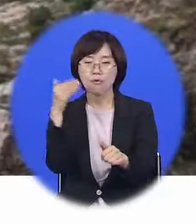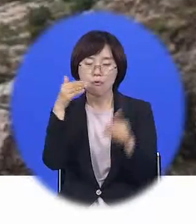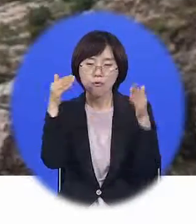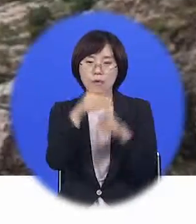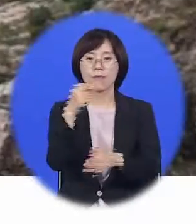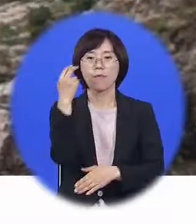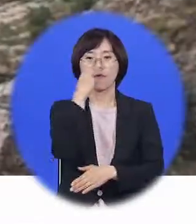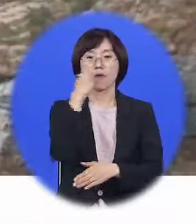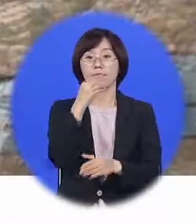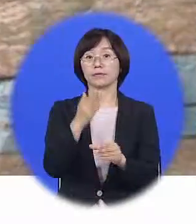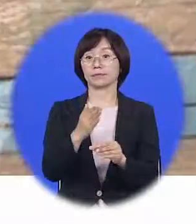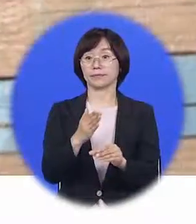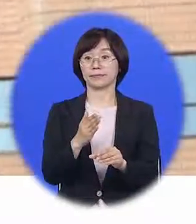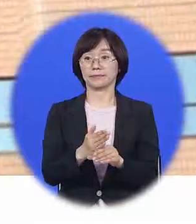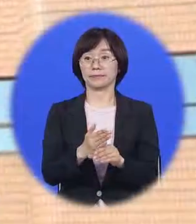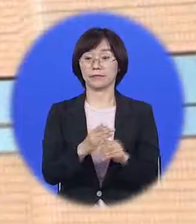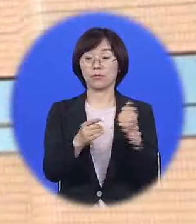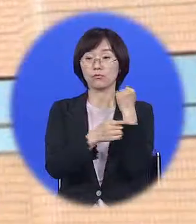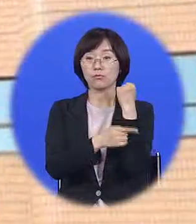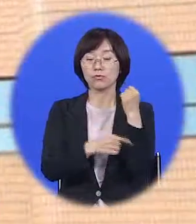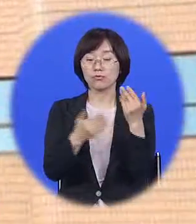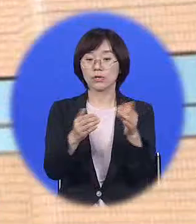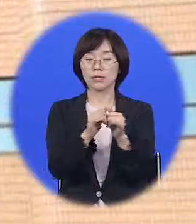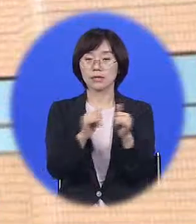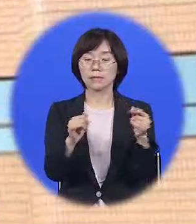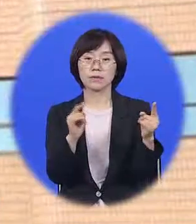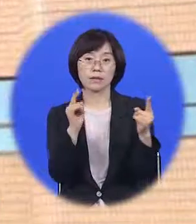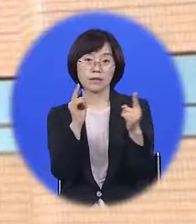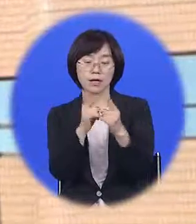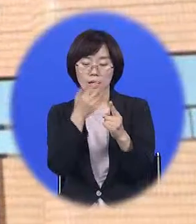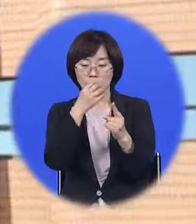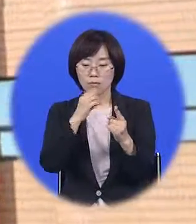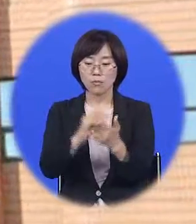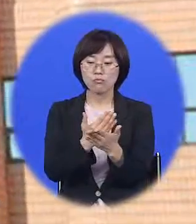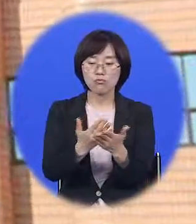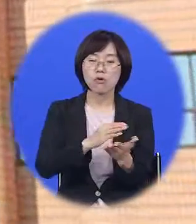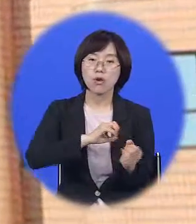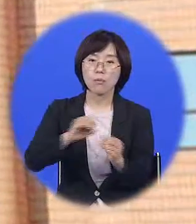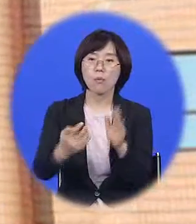집중 관리하고 있습니다. 울진군은 피서객들을 상대로 쓰레기